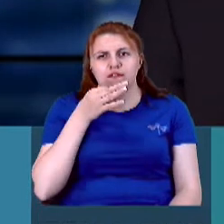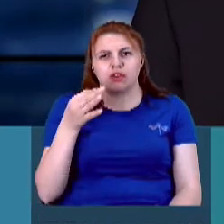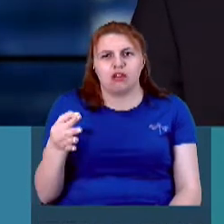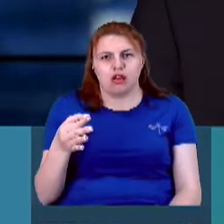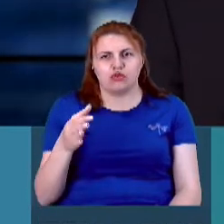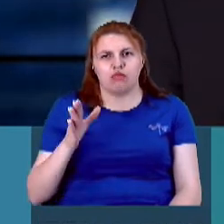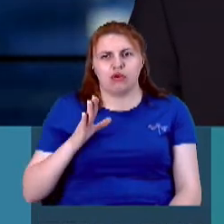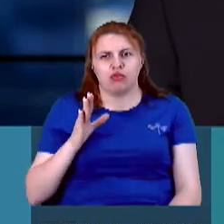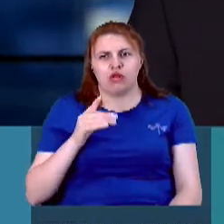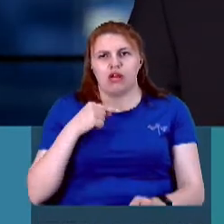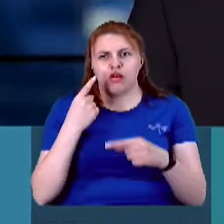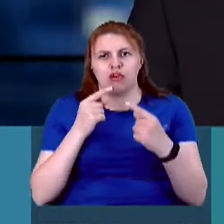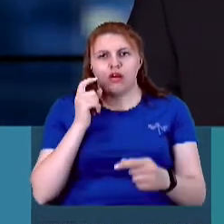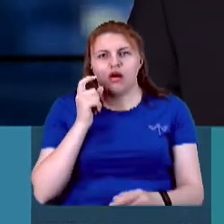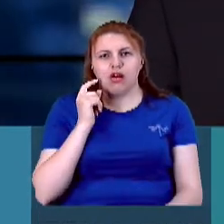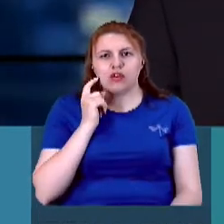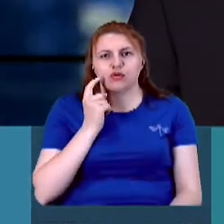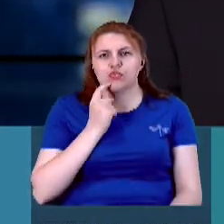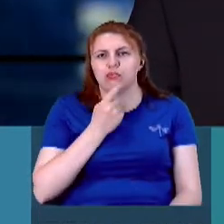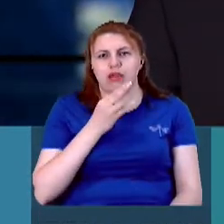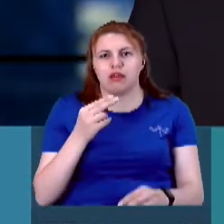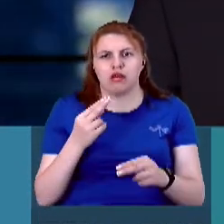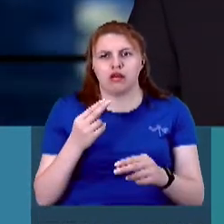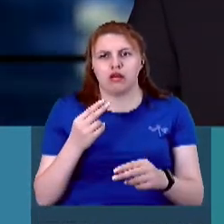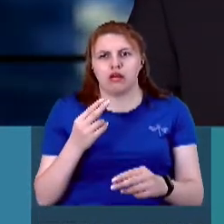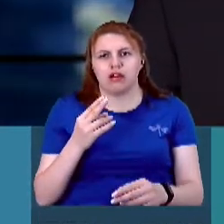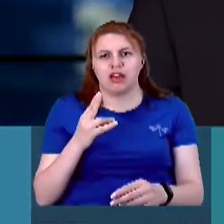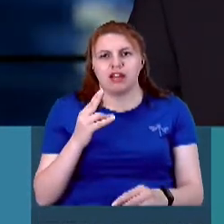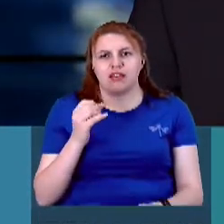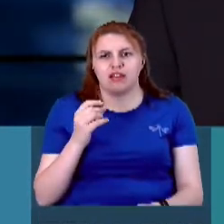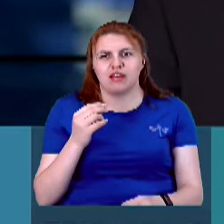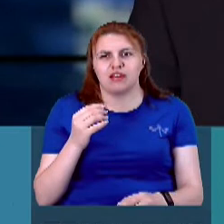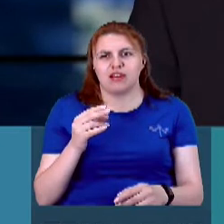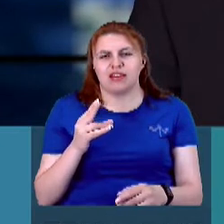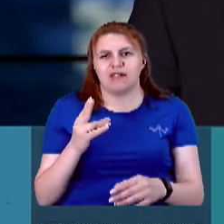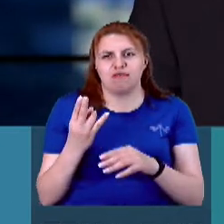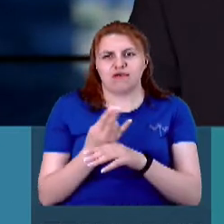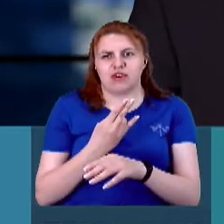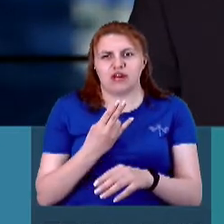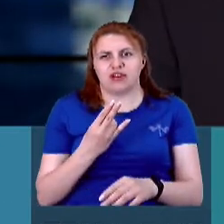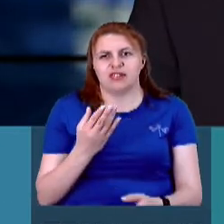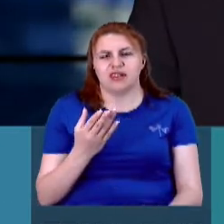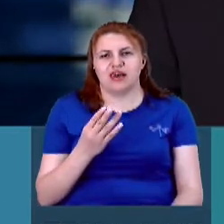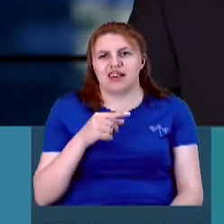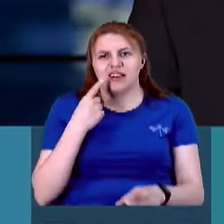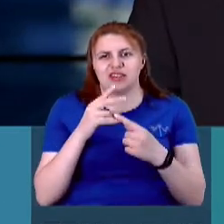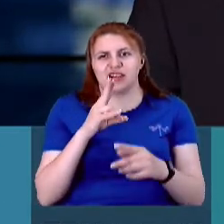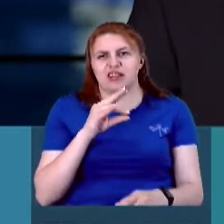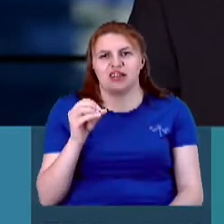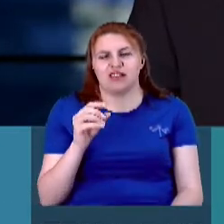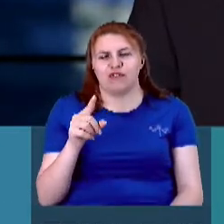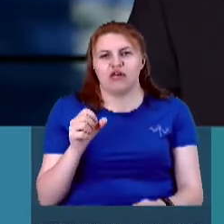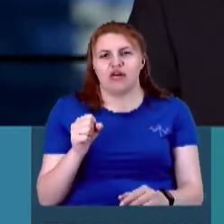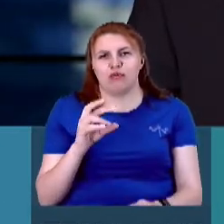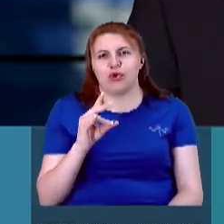Валя, а зуби не пострадали? Вона, ні, нормально, загризу любого. Молодець, вона боєць, Валентина. вона пройшла